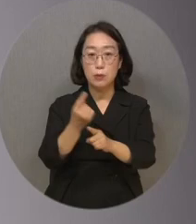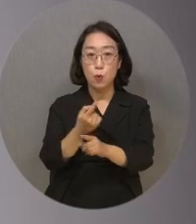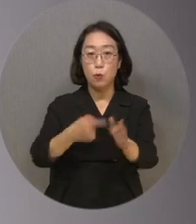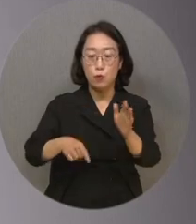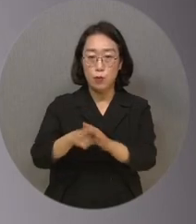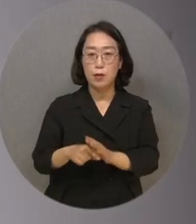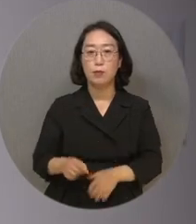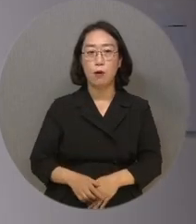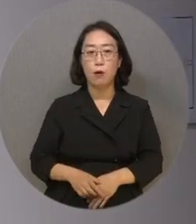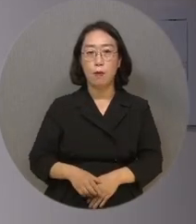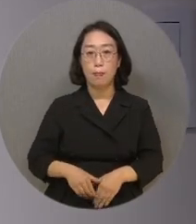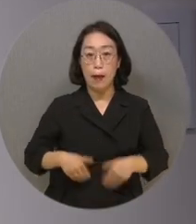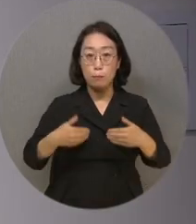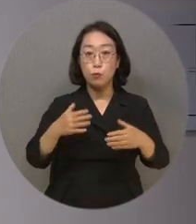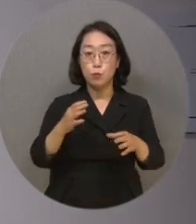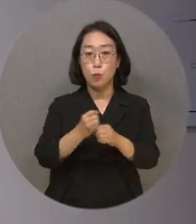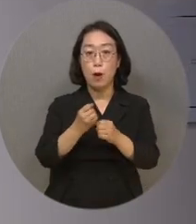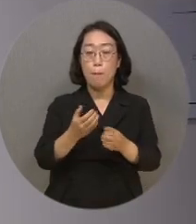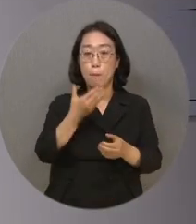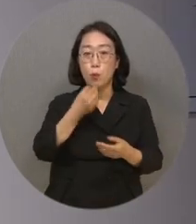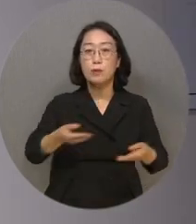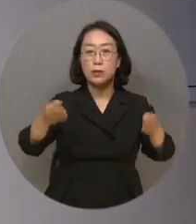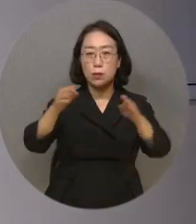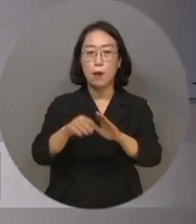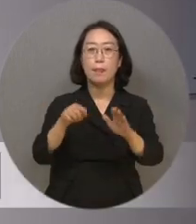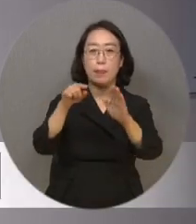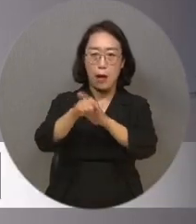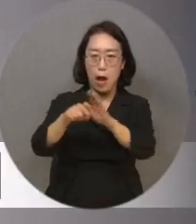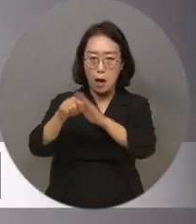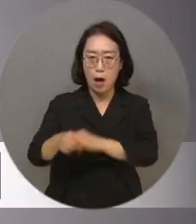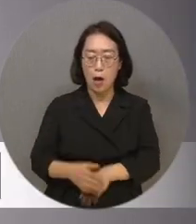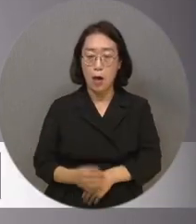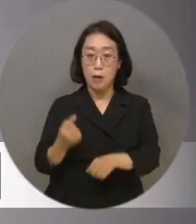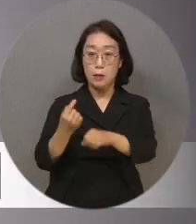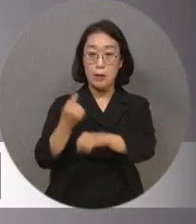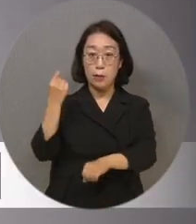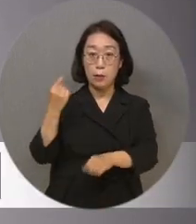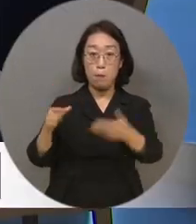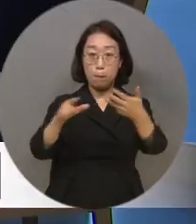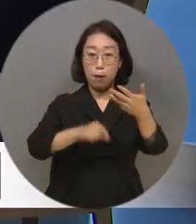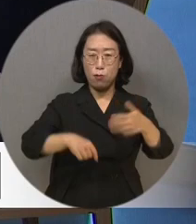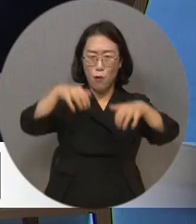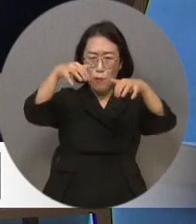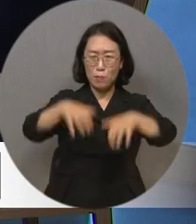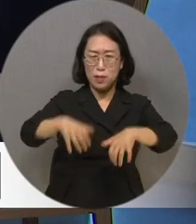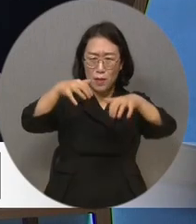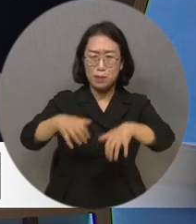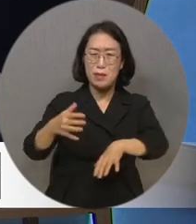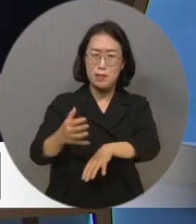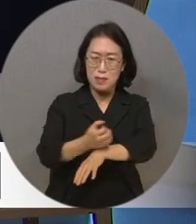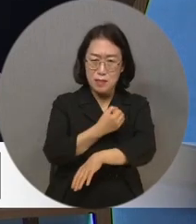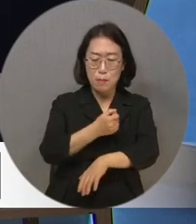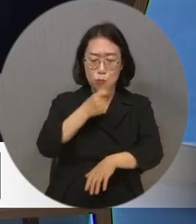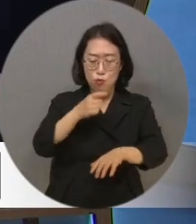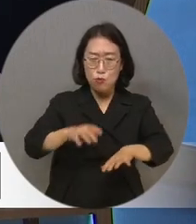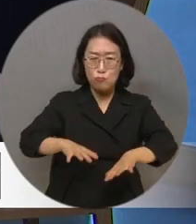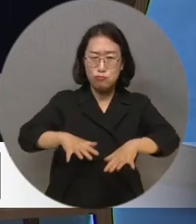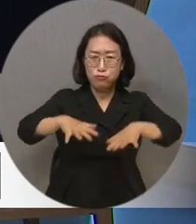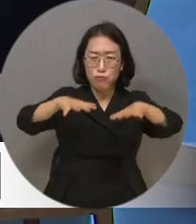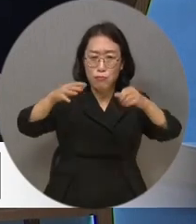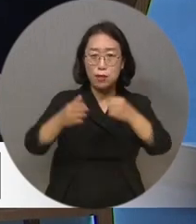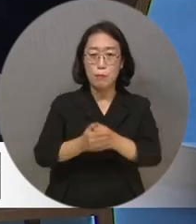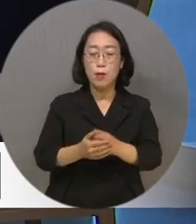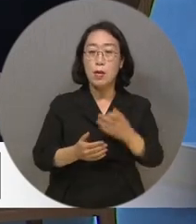서울시립 남부장애인종합복지관을 찾습니다. 하지만 지난해 8월 폭우가 쏟아져 복지관이 물에 잠기는 바람에